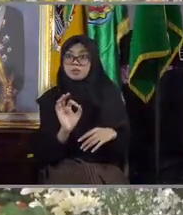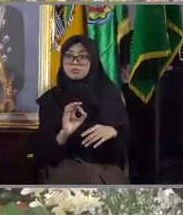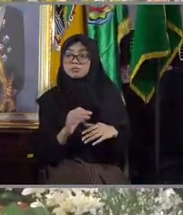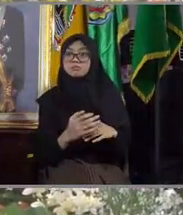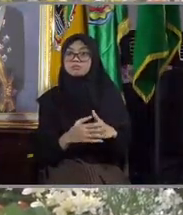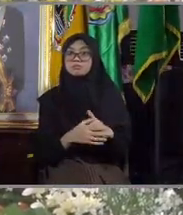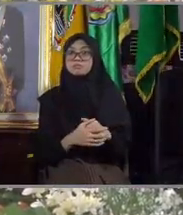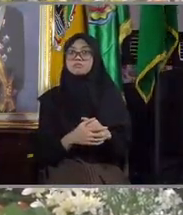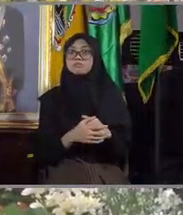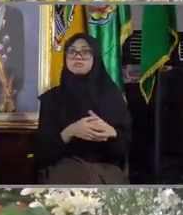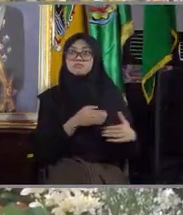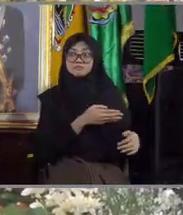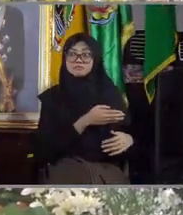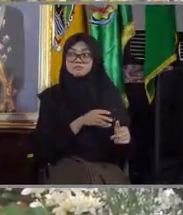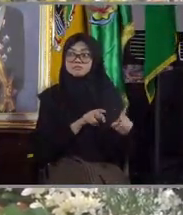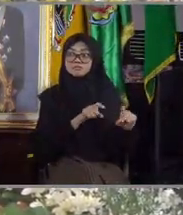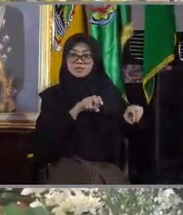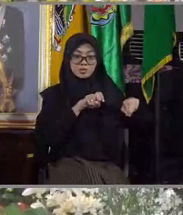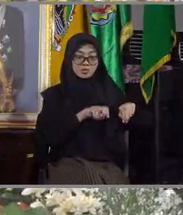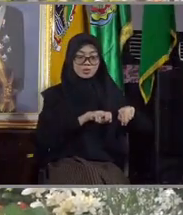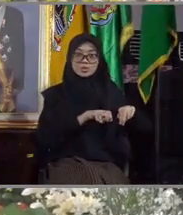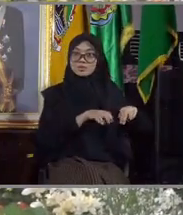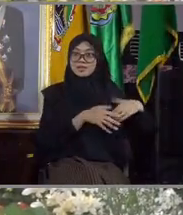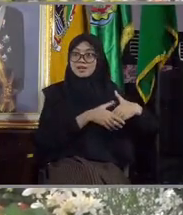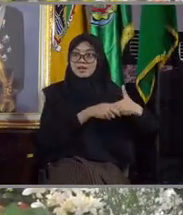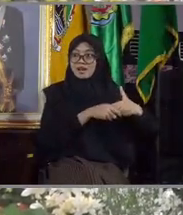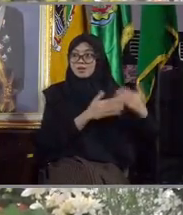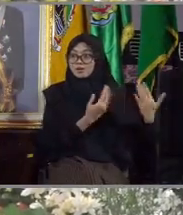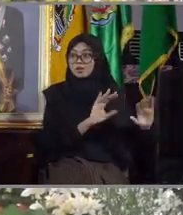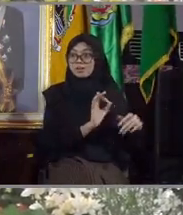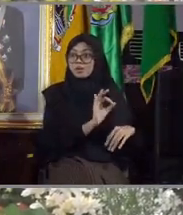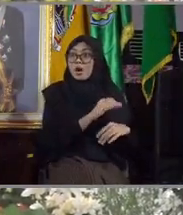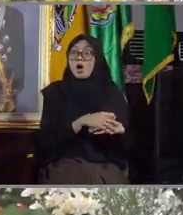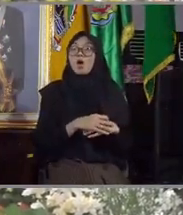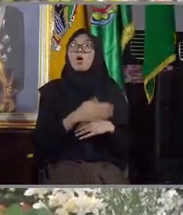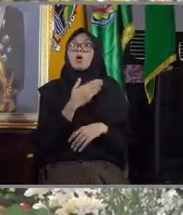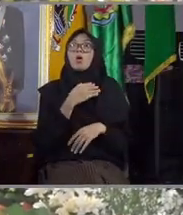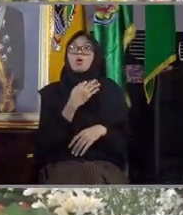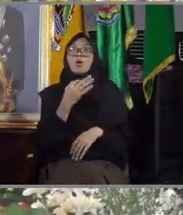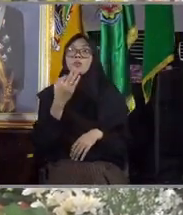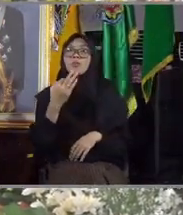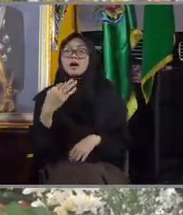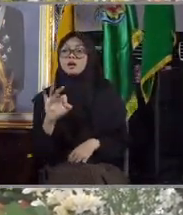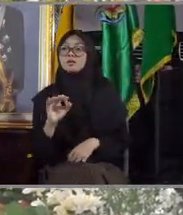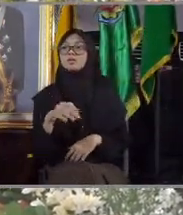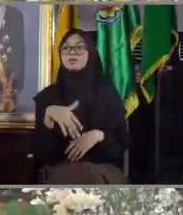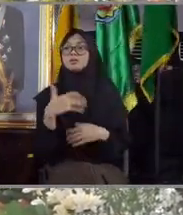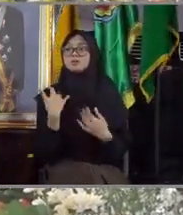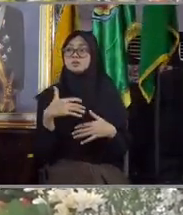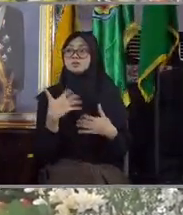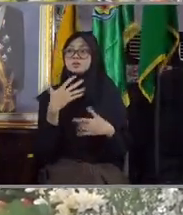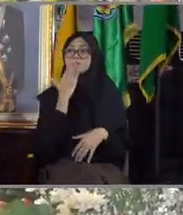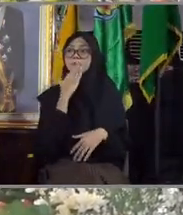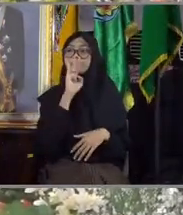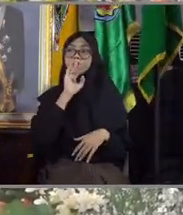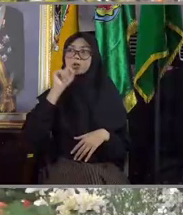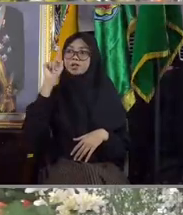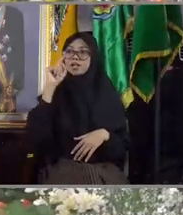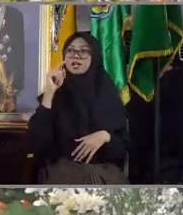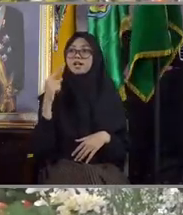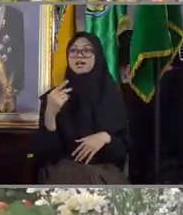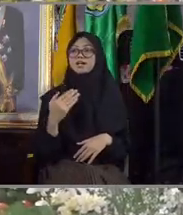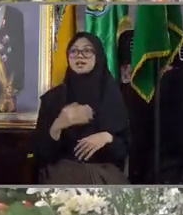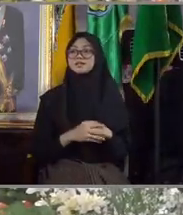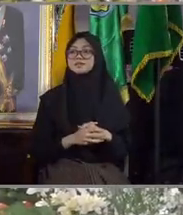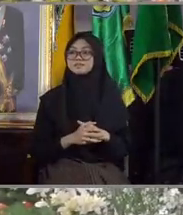DPD-nya? Hah? Baru kenal? Alhamdulillah. Tapi terima kasih, ini selalu